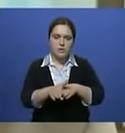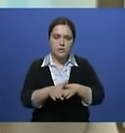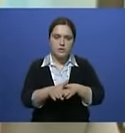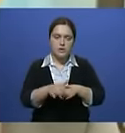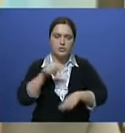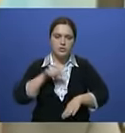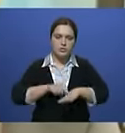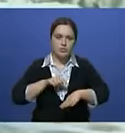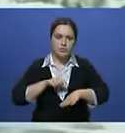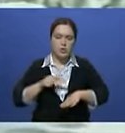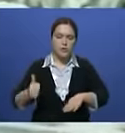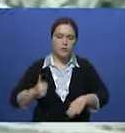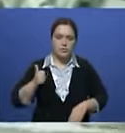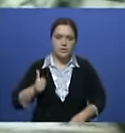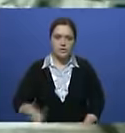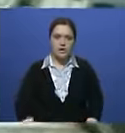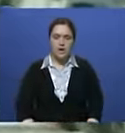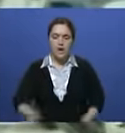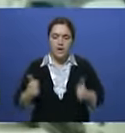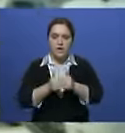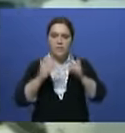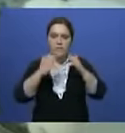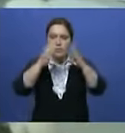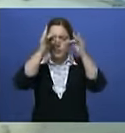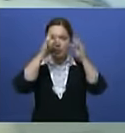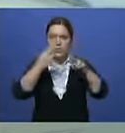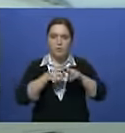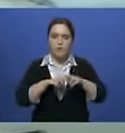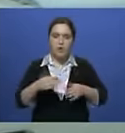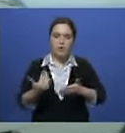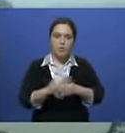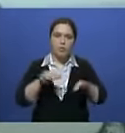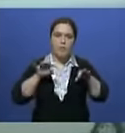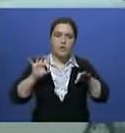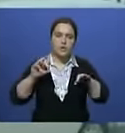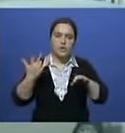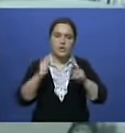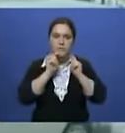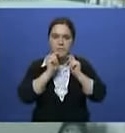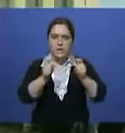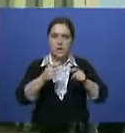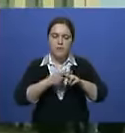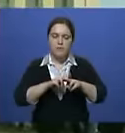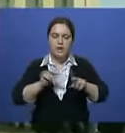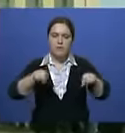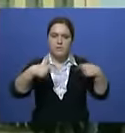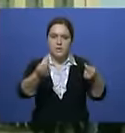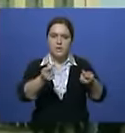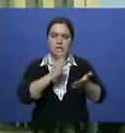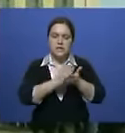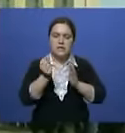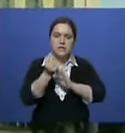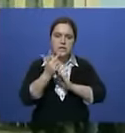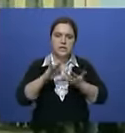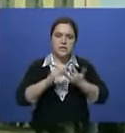чувство гордости возле дома культуры вряд стояли новенькие автомашины медицинской службы их торжественно передали в 13